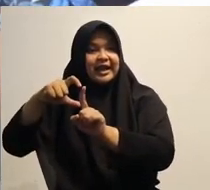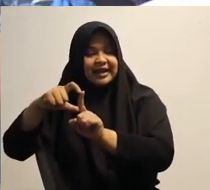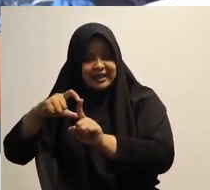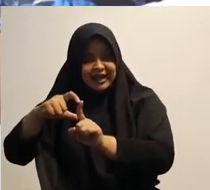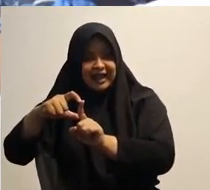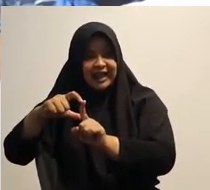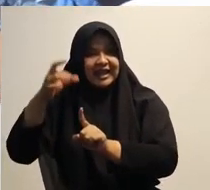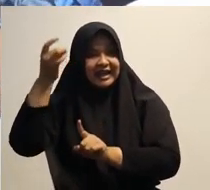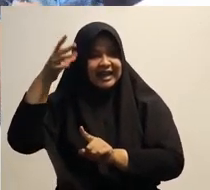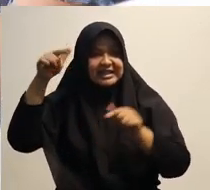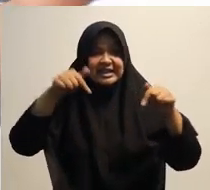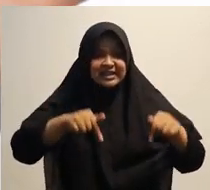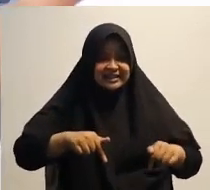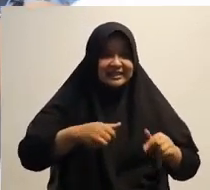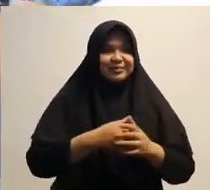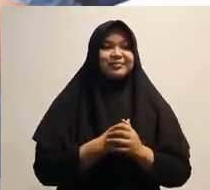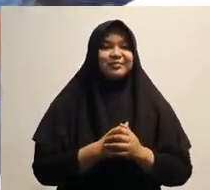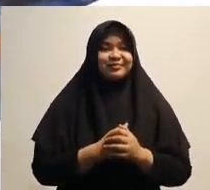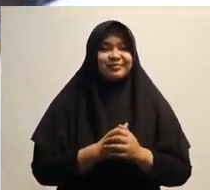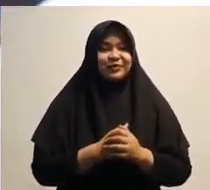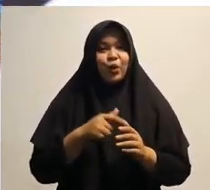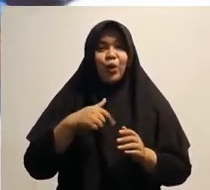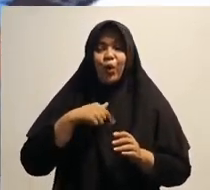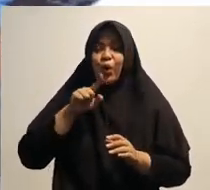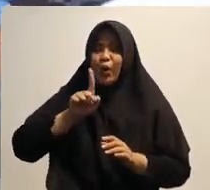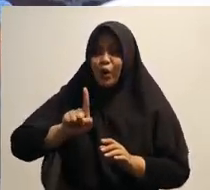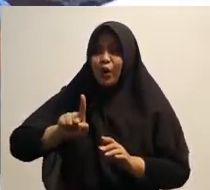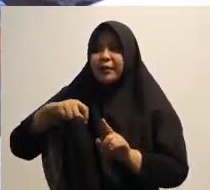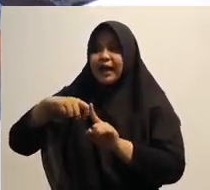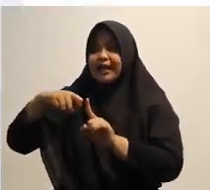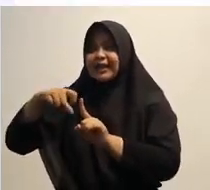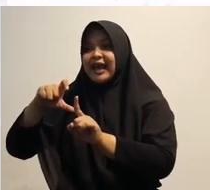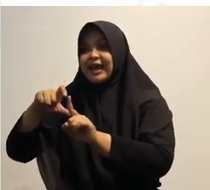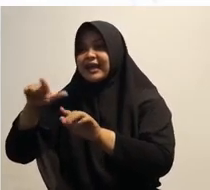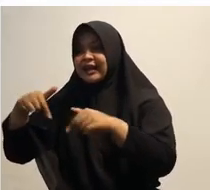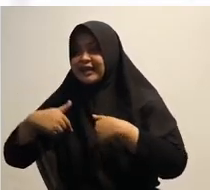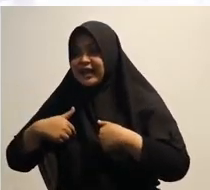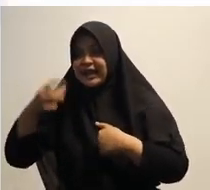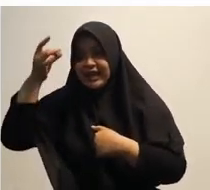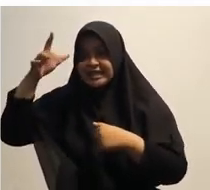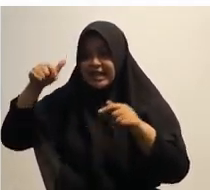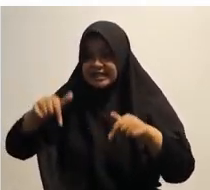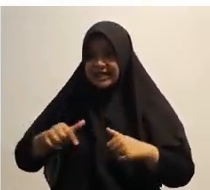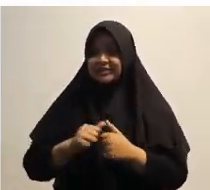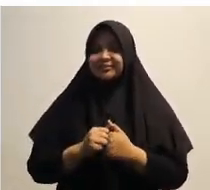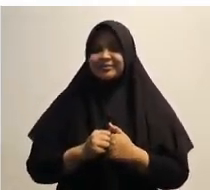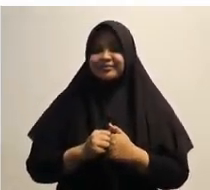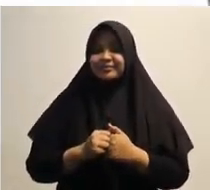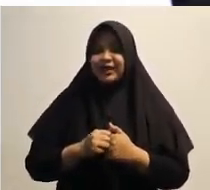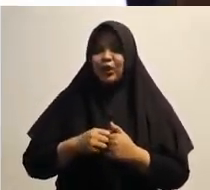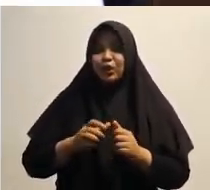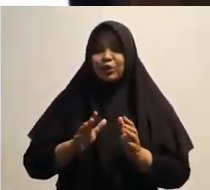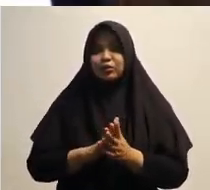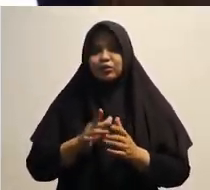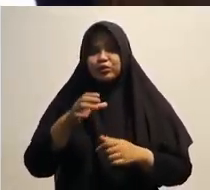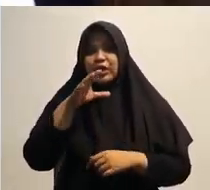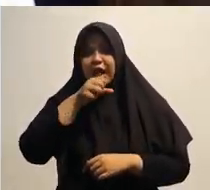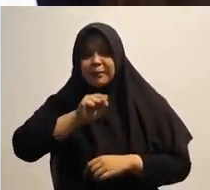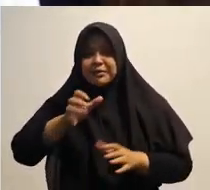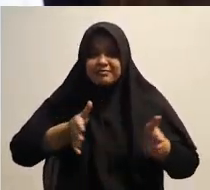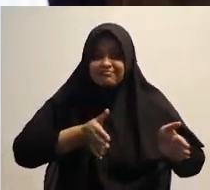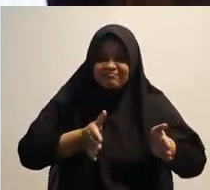Bumirejo. Oh, ketua KDD Bumirejo. Iya. Berarti itu KDD-nya Desa Bumirejo ya? Iya. Ternak kambing ya. Nggih, iya. Boleh